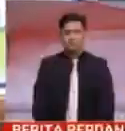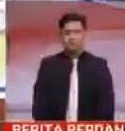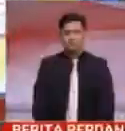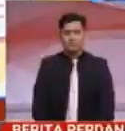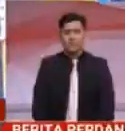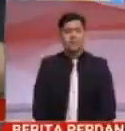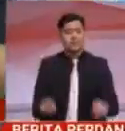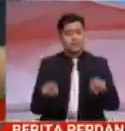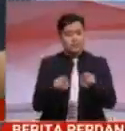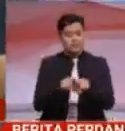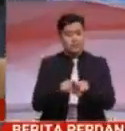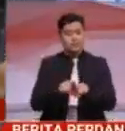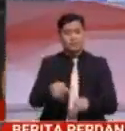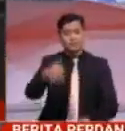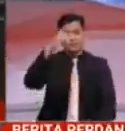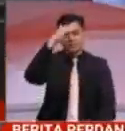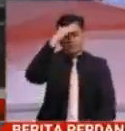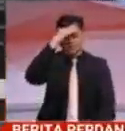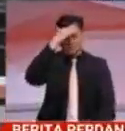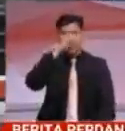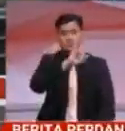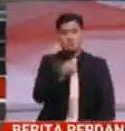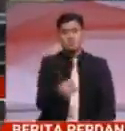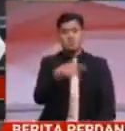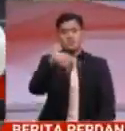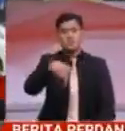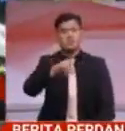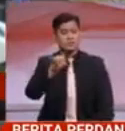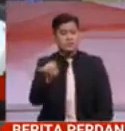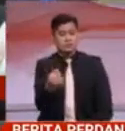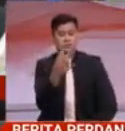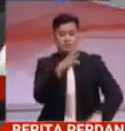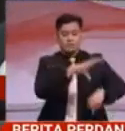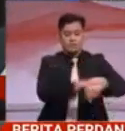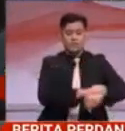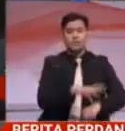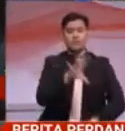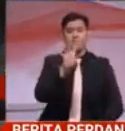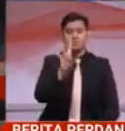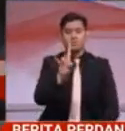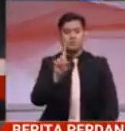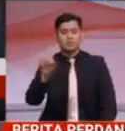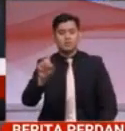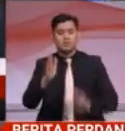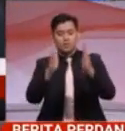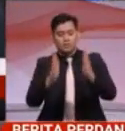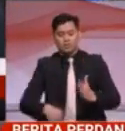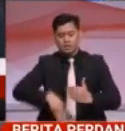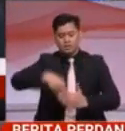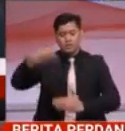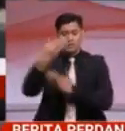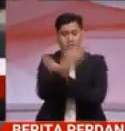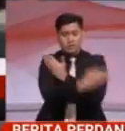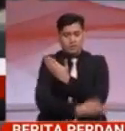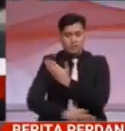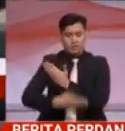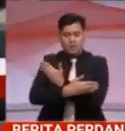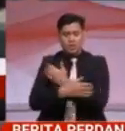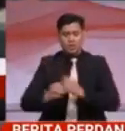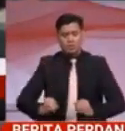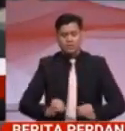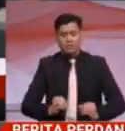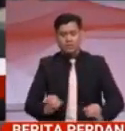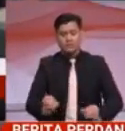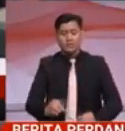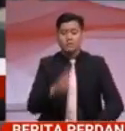Juga di Johor, Jabatan Pengangkutan Jalan JPJ menahan 71 warga asing dalam operasi khas Pemandu Warga